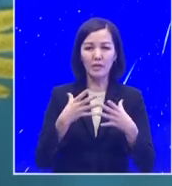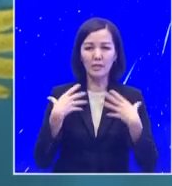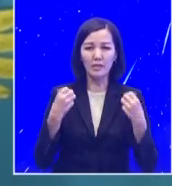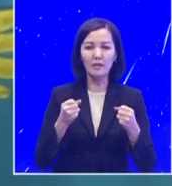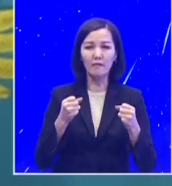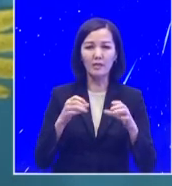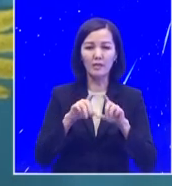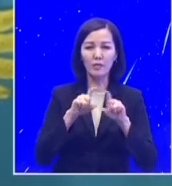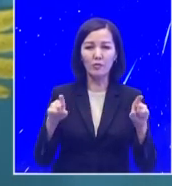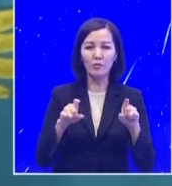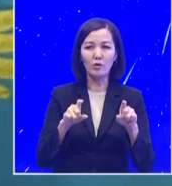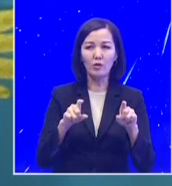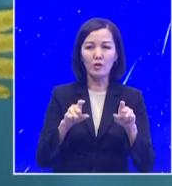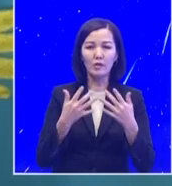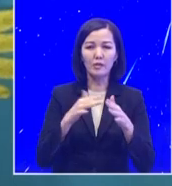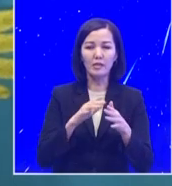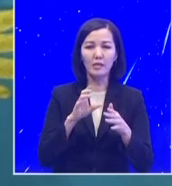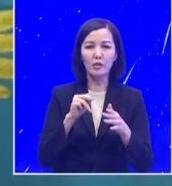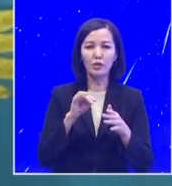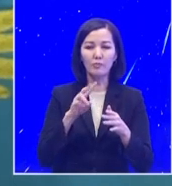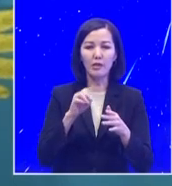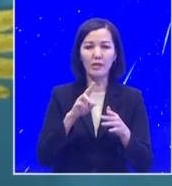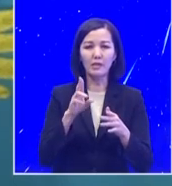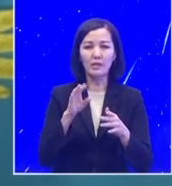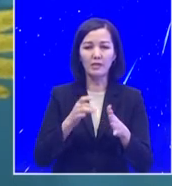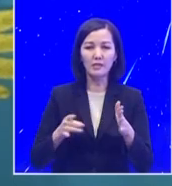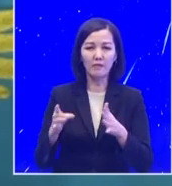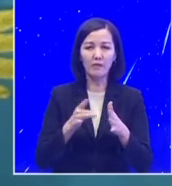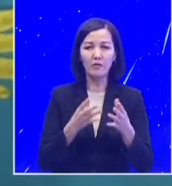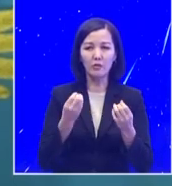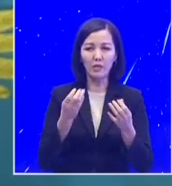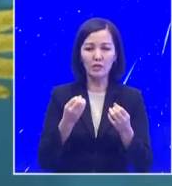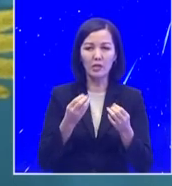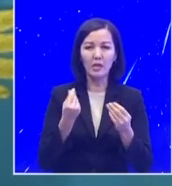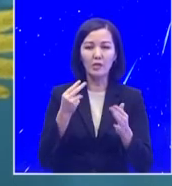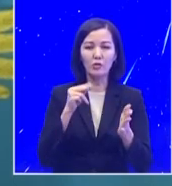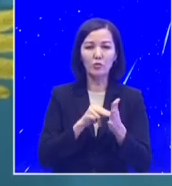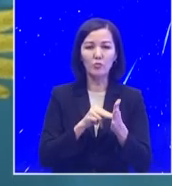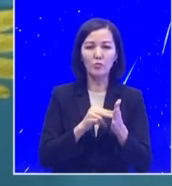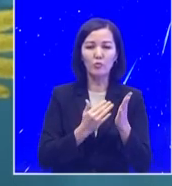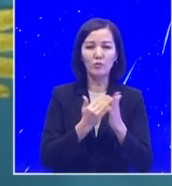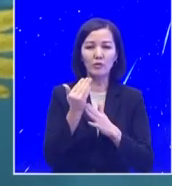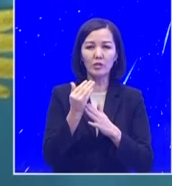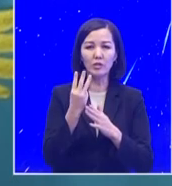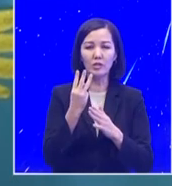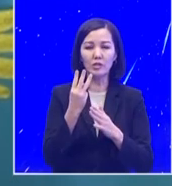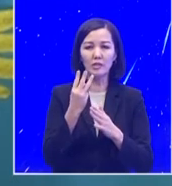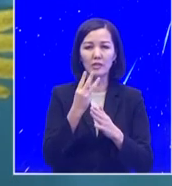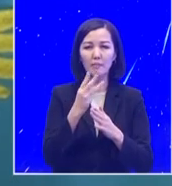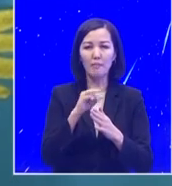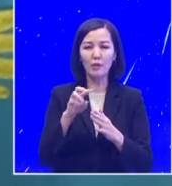спортивно-оздоровительный комплекс «Ушконгр» в селе Чемалган Карасайского района. Также на сумму свыше 490 миллионов